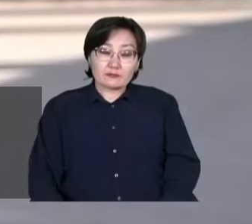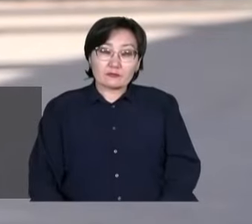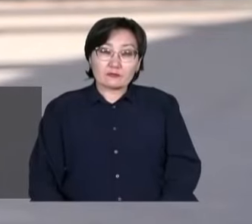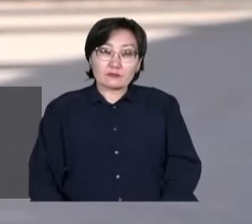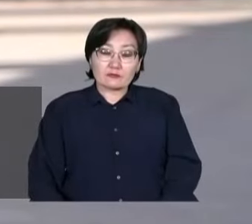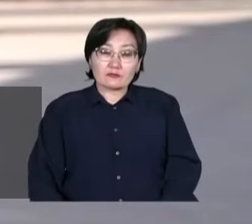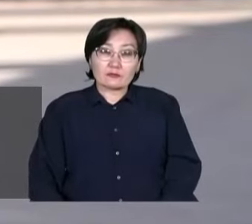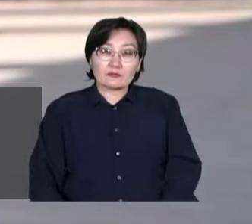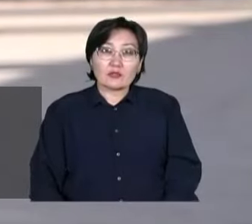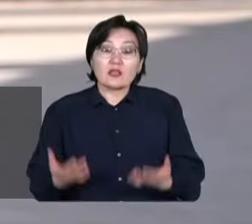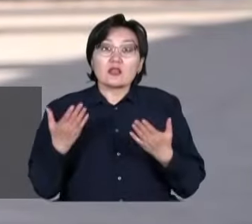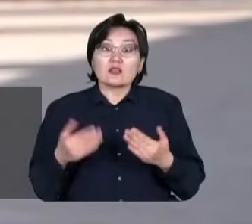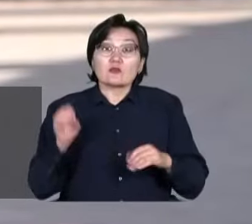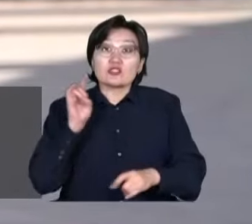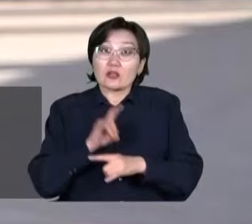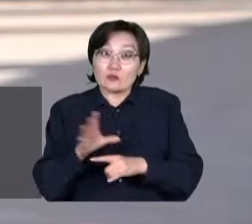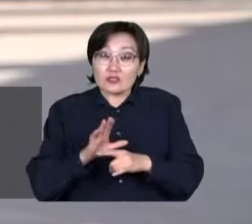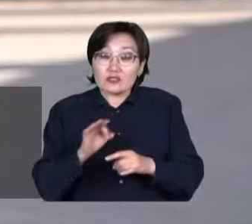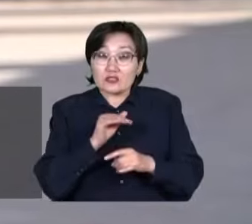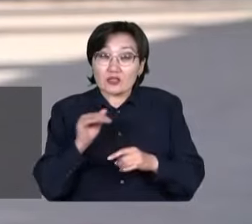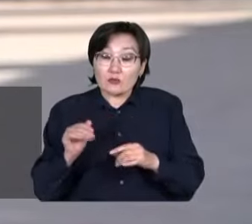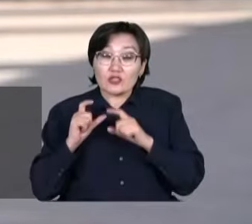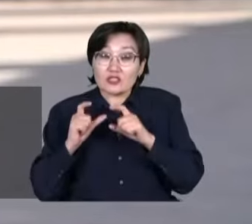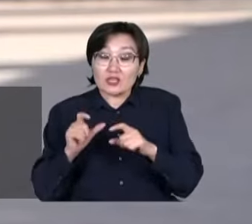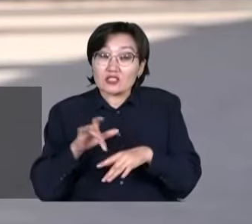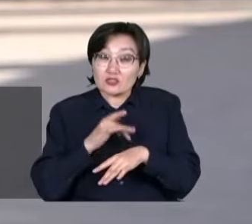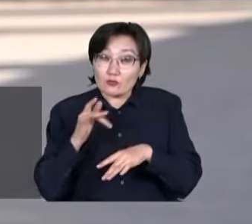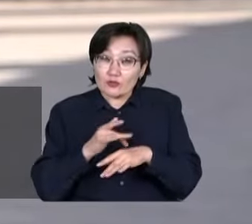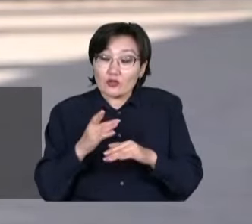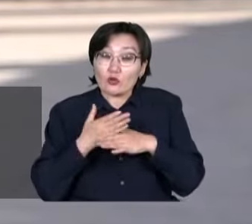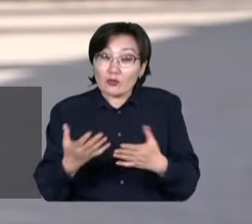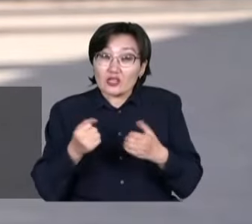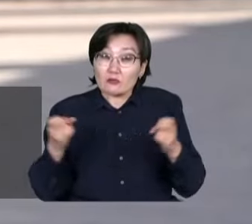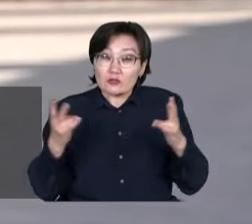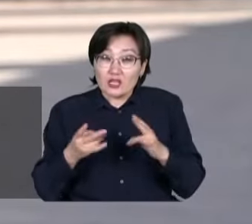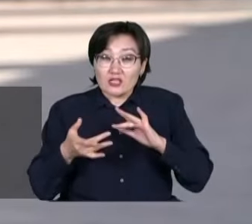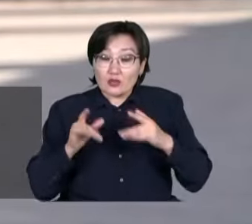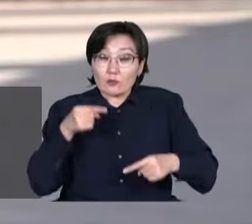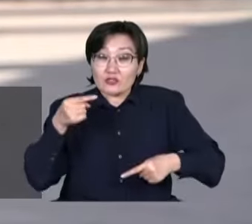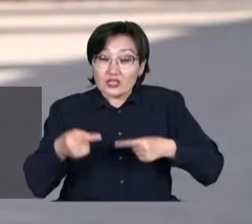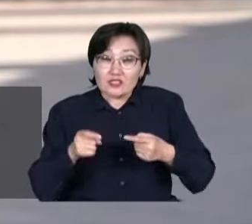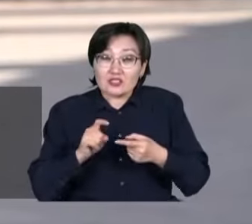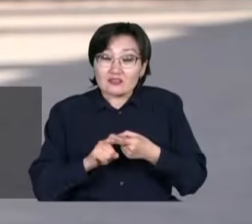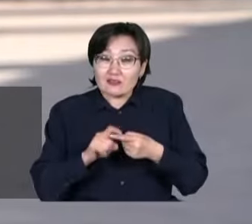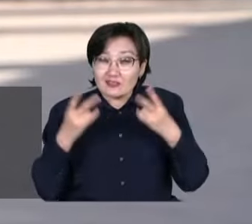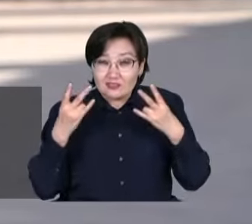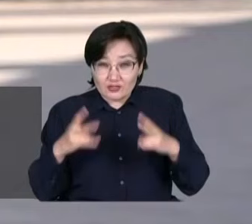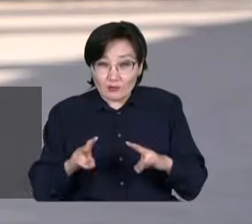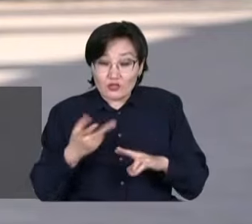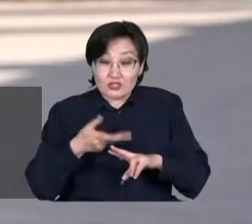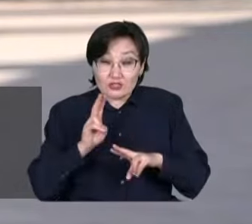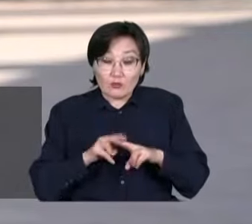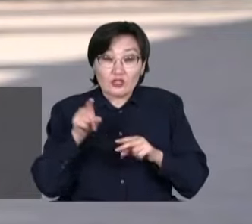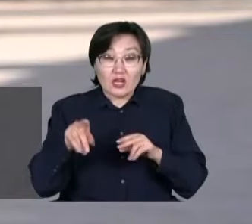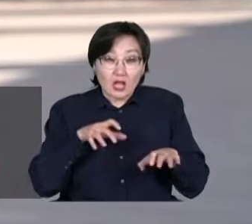транспортными агрегаторами. Сан соғып қалмас үшін ресми логистика қызметіне ғана жүгінген абзал. Интернет арқылы байланысудың қажеті жоқ. Себебі